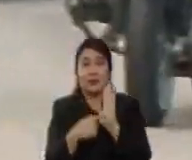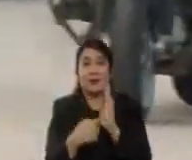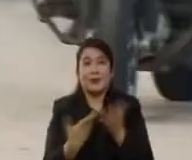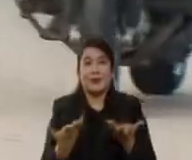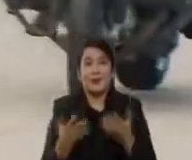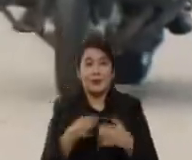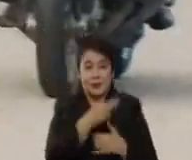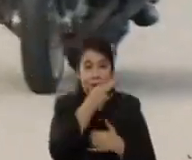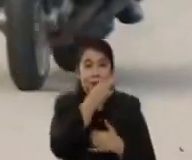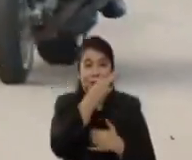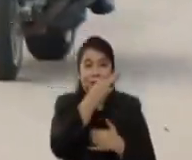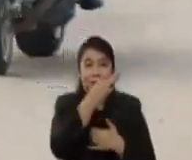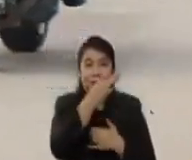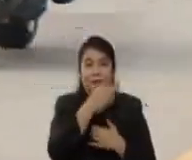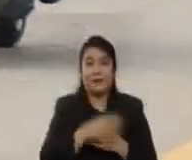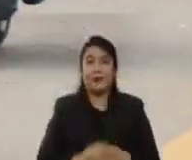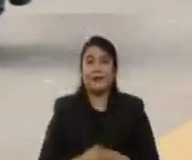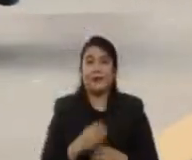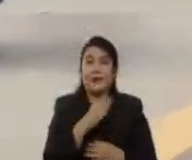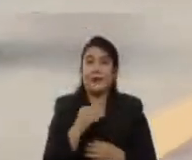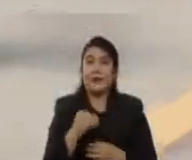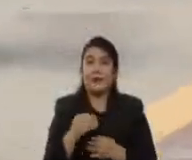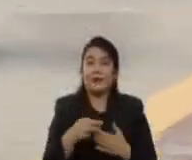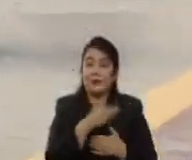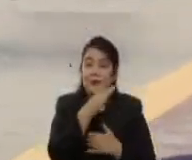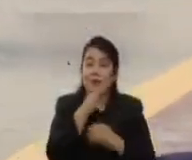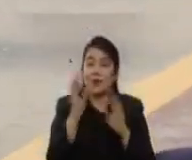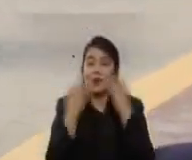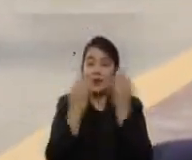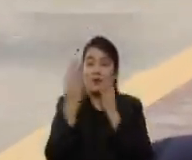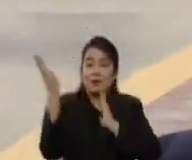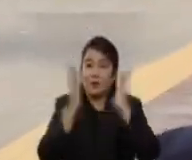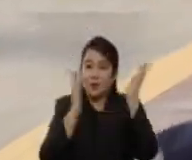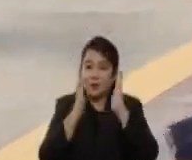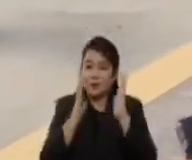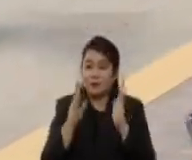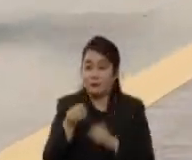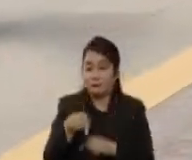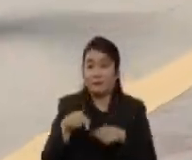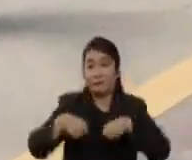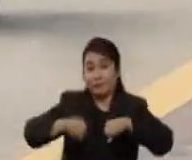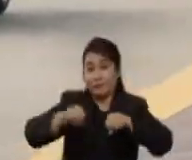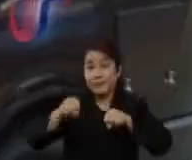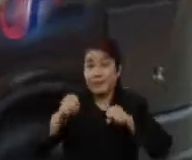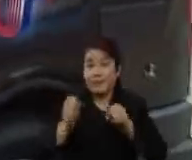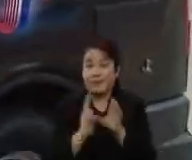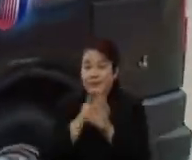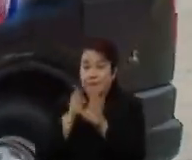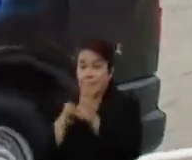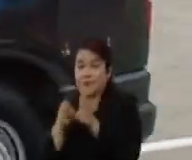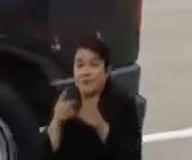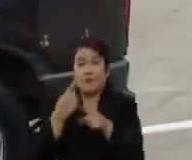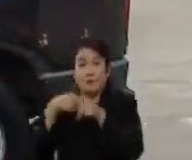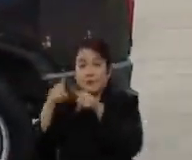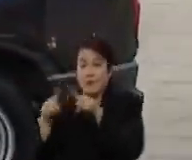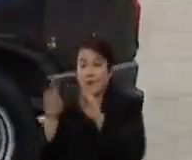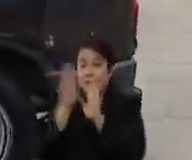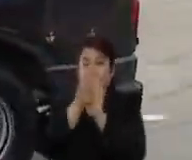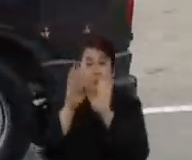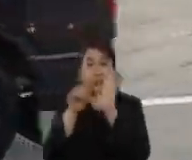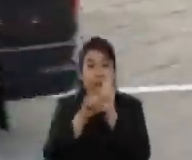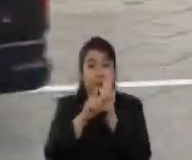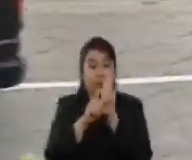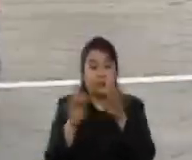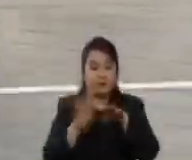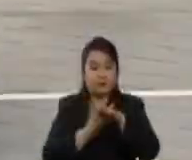kerajaan. Berpegang kepada aspirasi keluarga Malaysia Teguh Bersama, konvoi ini melibatkan penyertaan pelbagai latar belakang bangsa,